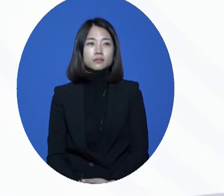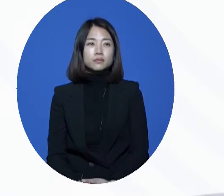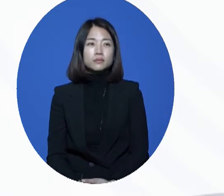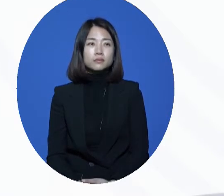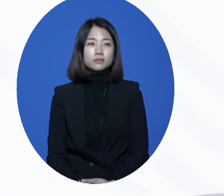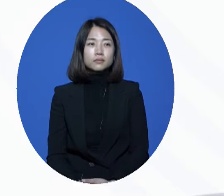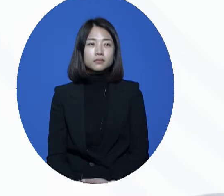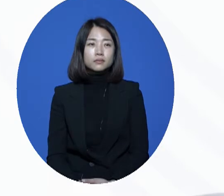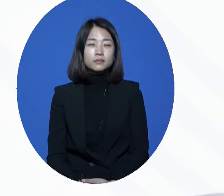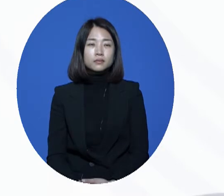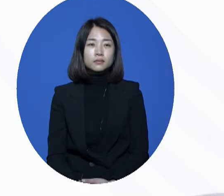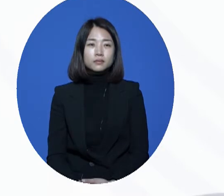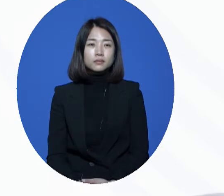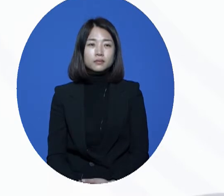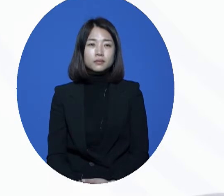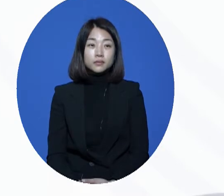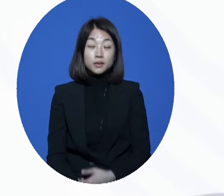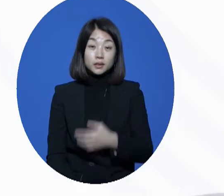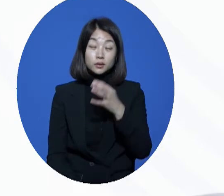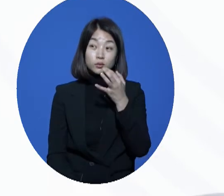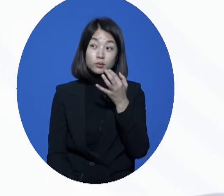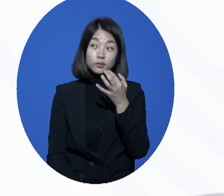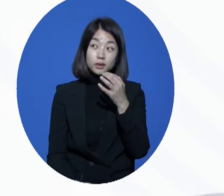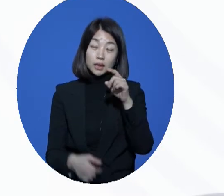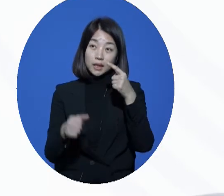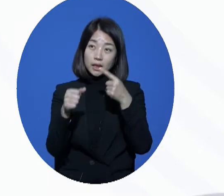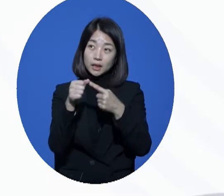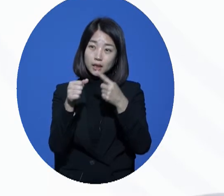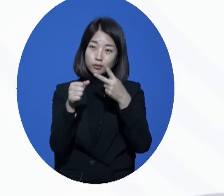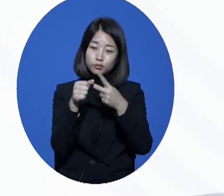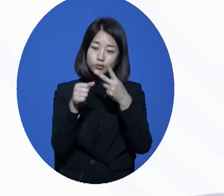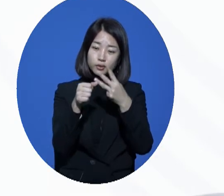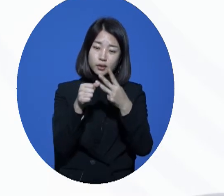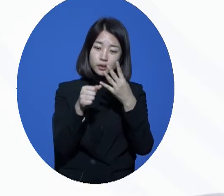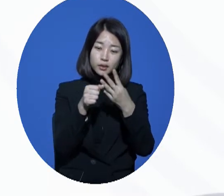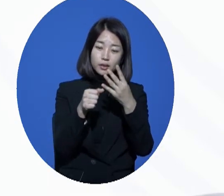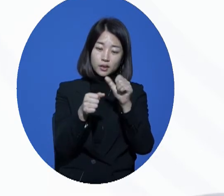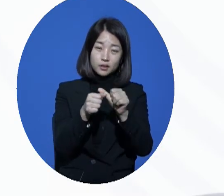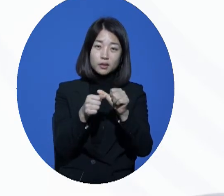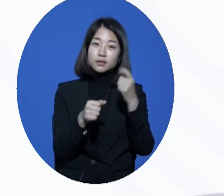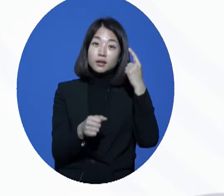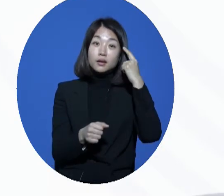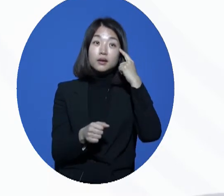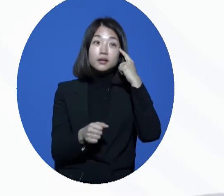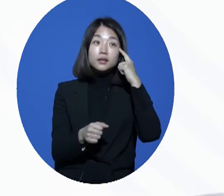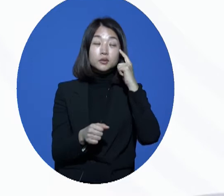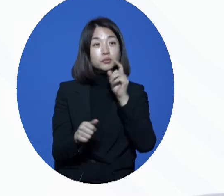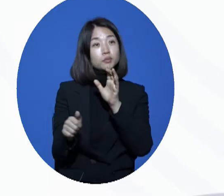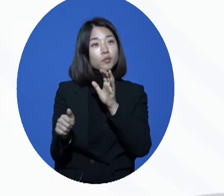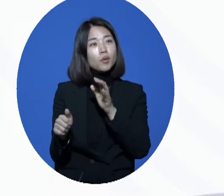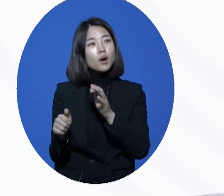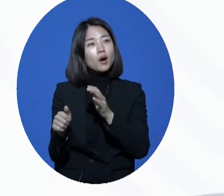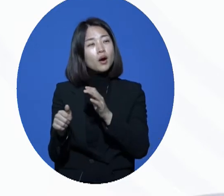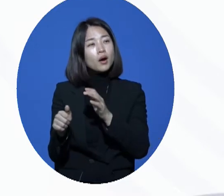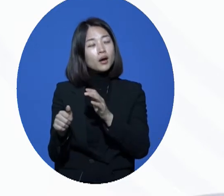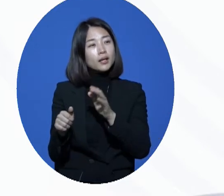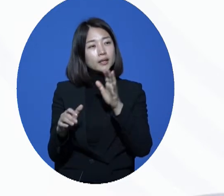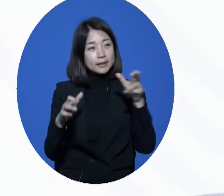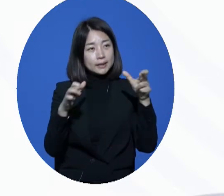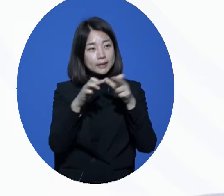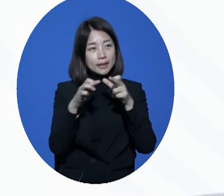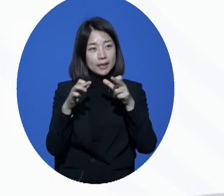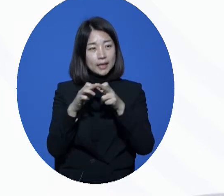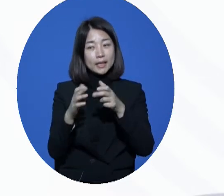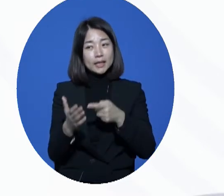조금 더 생각해 보았으면 하는 것들이 5가지 정도 있습니다. 첫 번째는 기존의 장애 등록 제도를